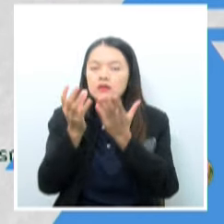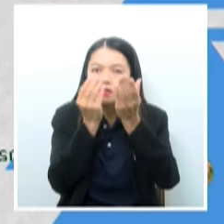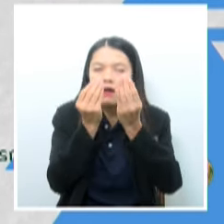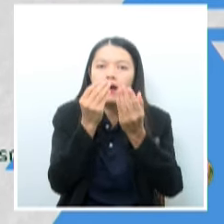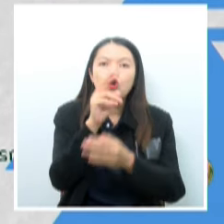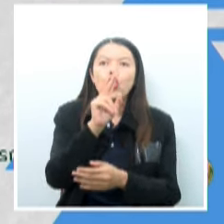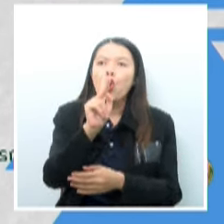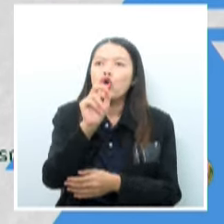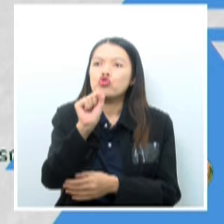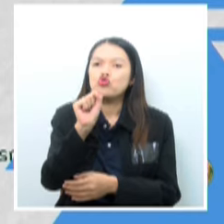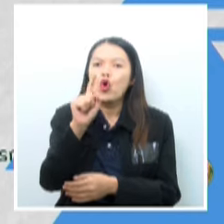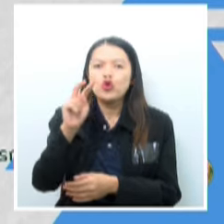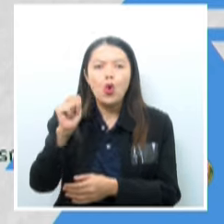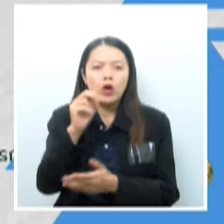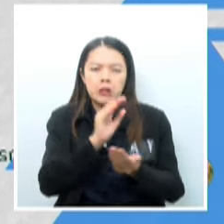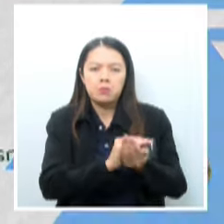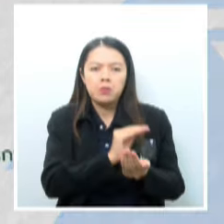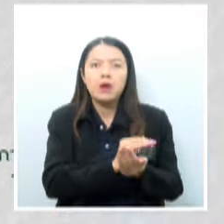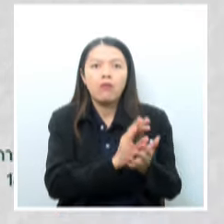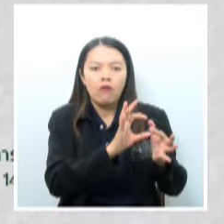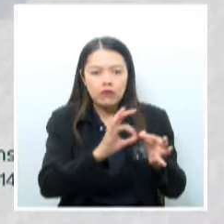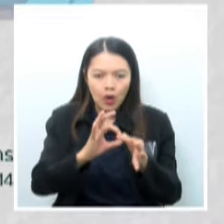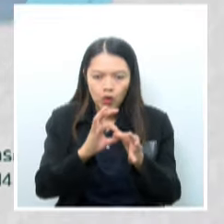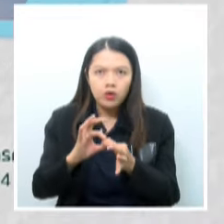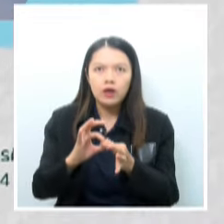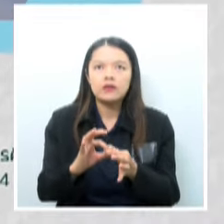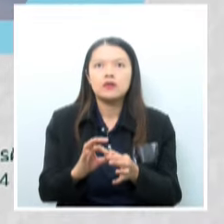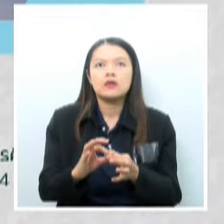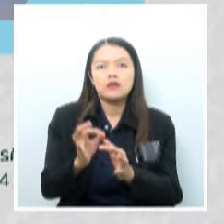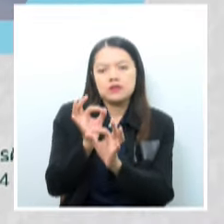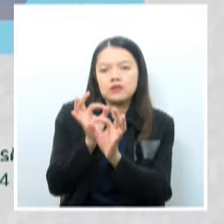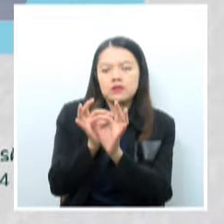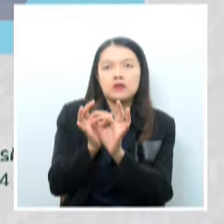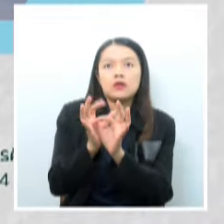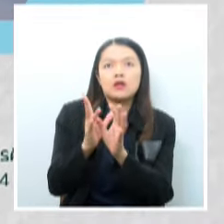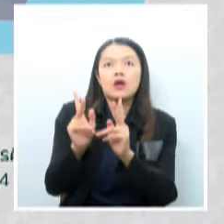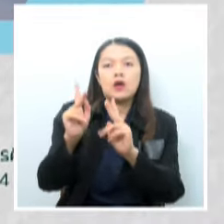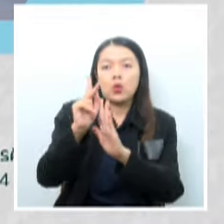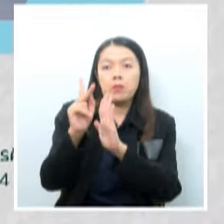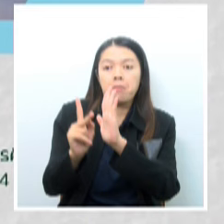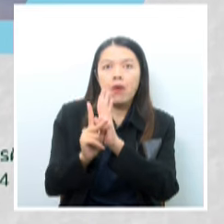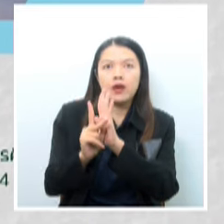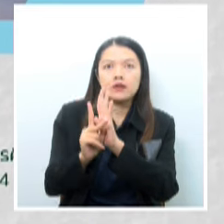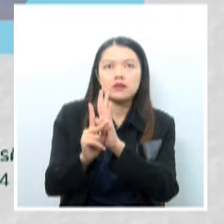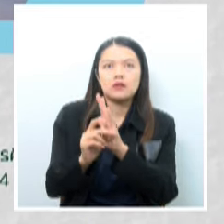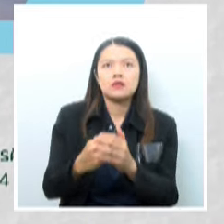ยที่สะสมไว้มาเทียบโอนกันได้โดยราชกิจจานุเบกษาวันที่30เมษายนพุทธศักรา